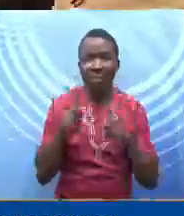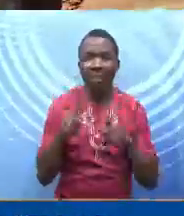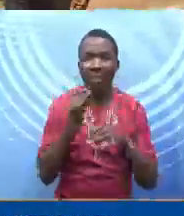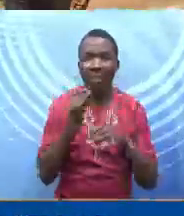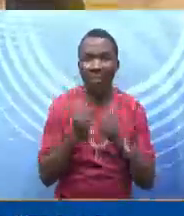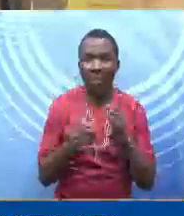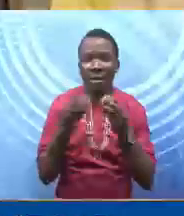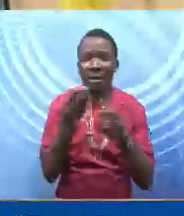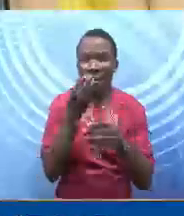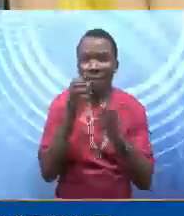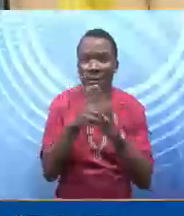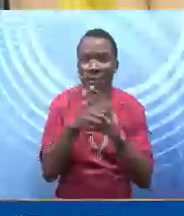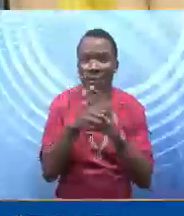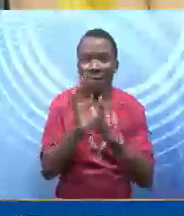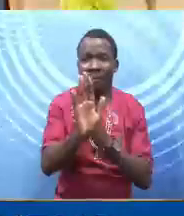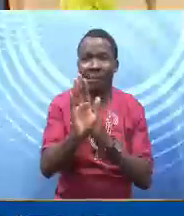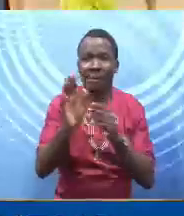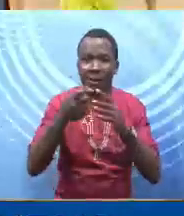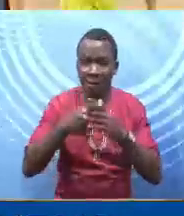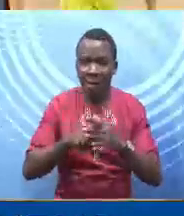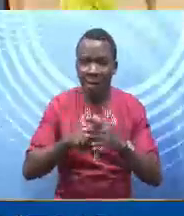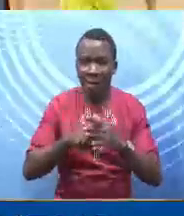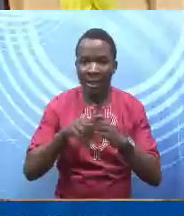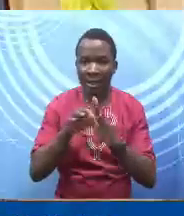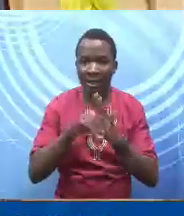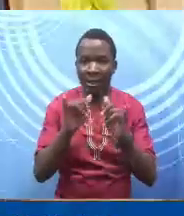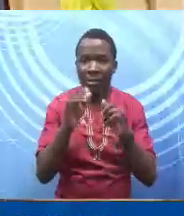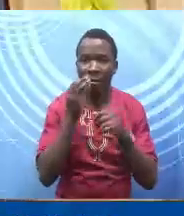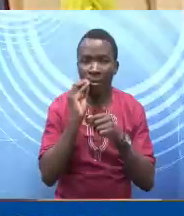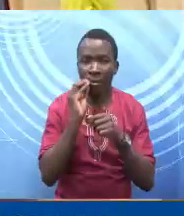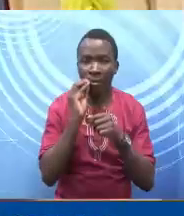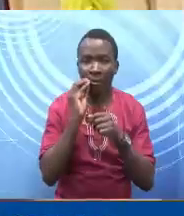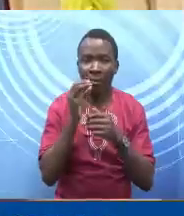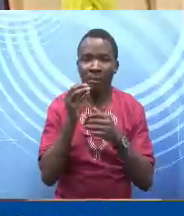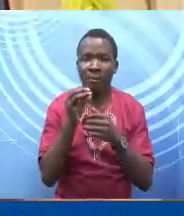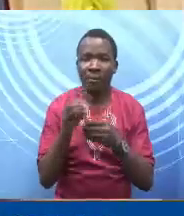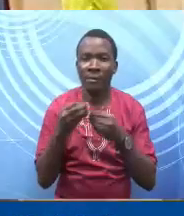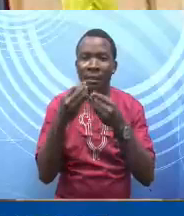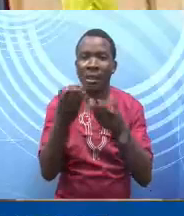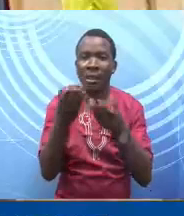bino biryo muri uyu murenge dutangira gahunda ya guma mu rugo twagaburiye imiryango